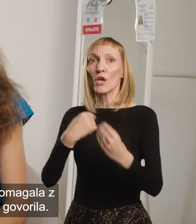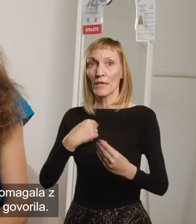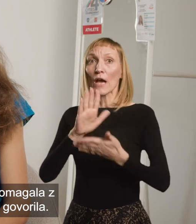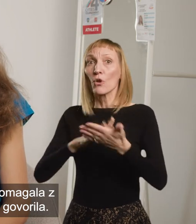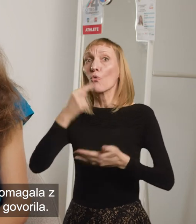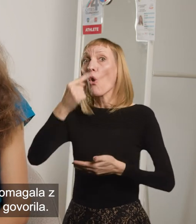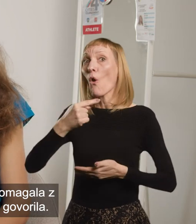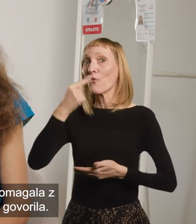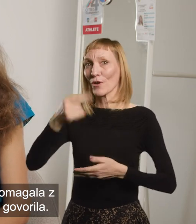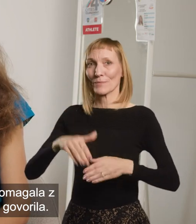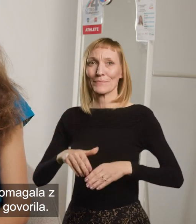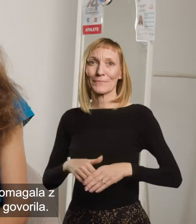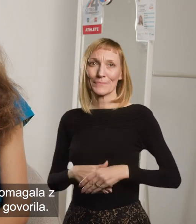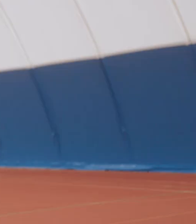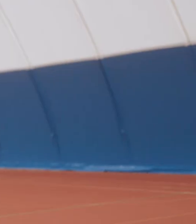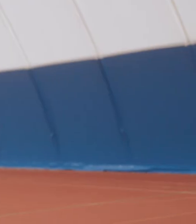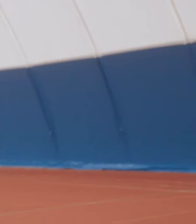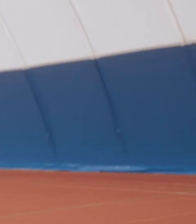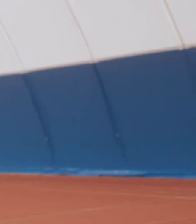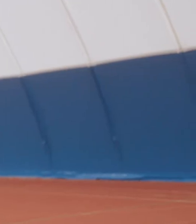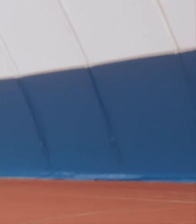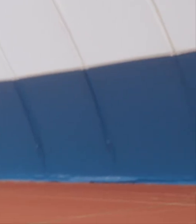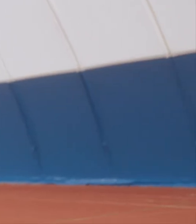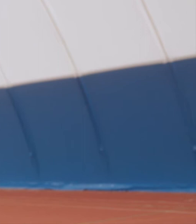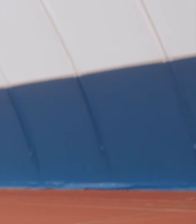sem govorila.